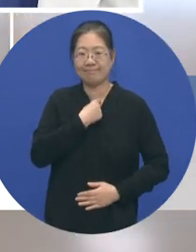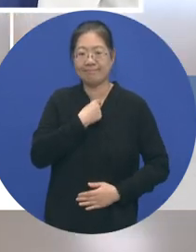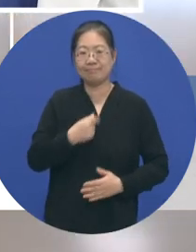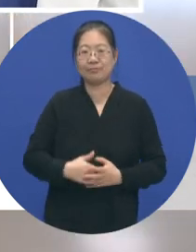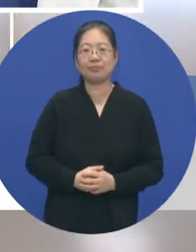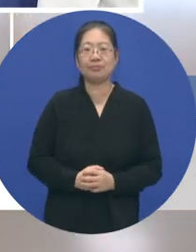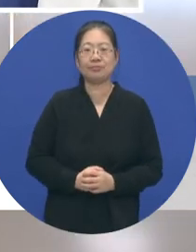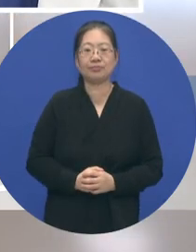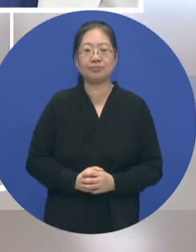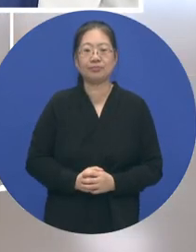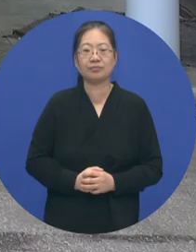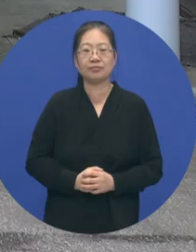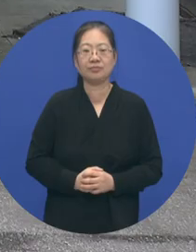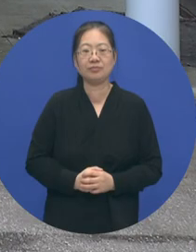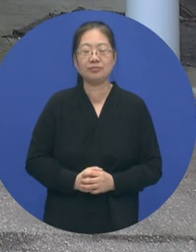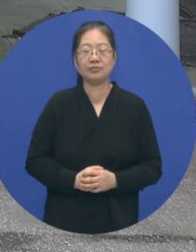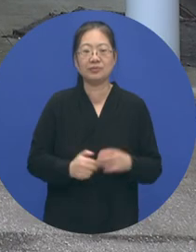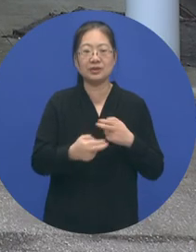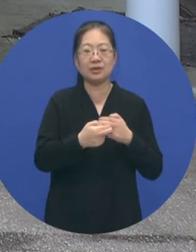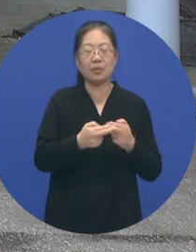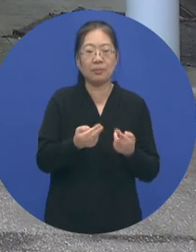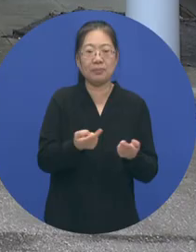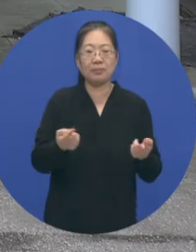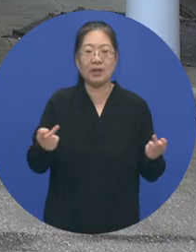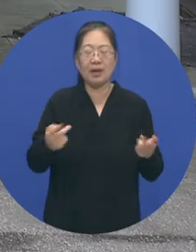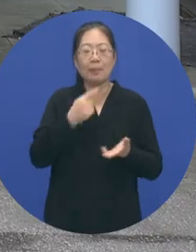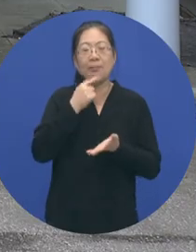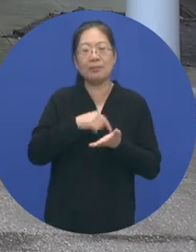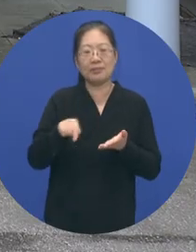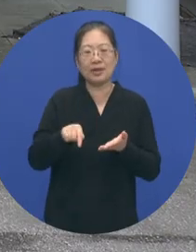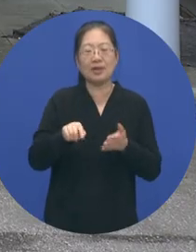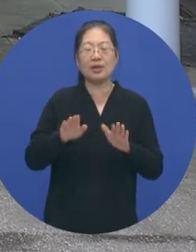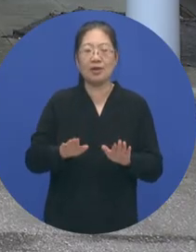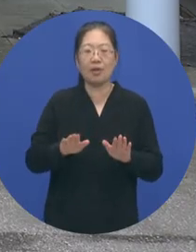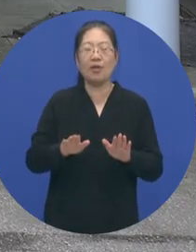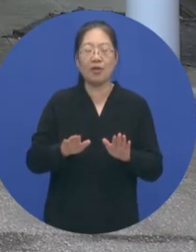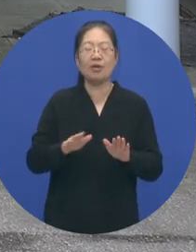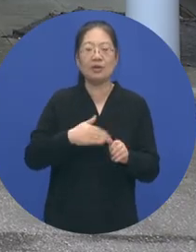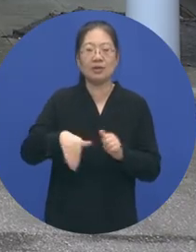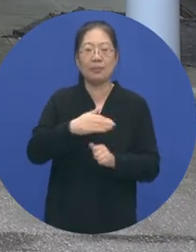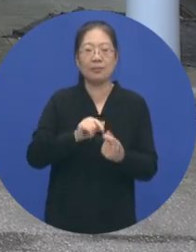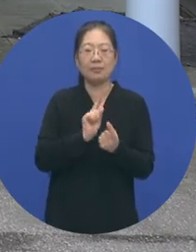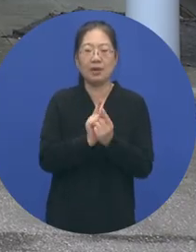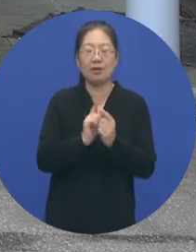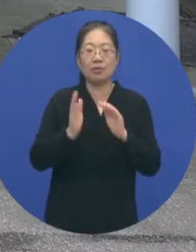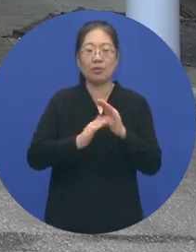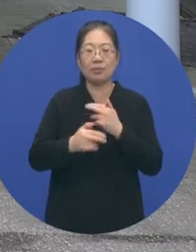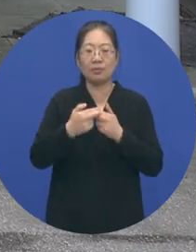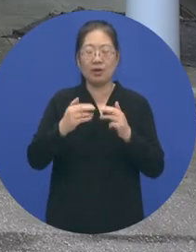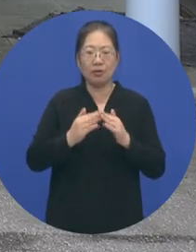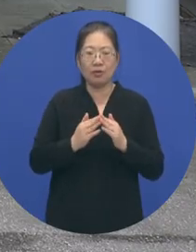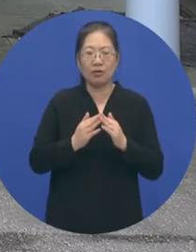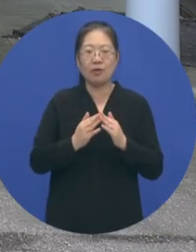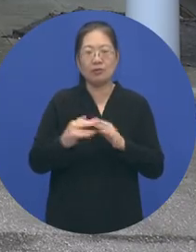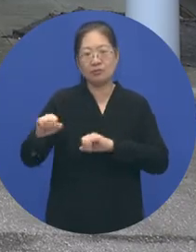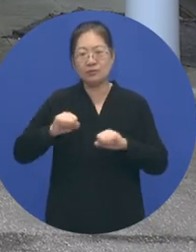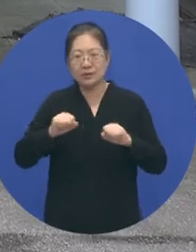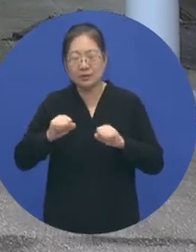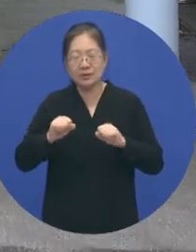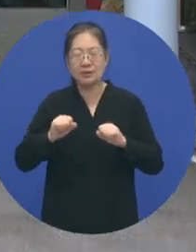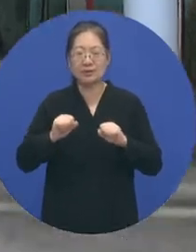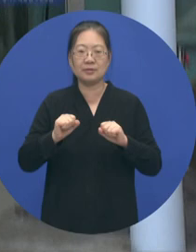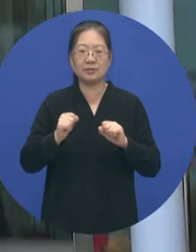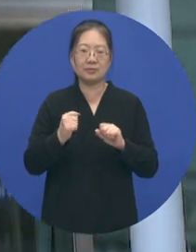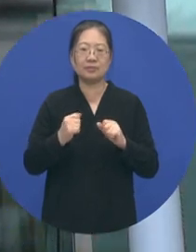최고의 바람입니다. 의료 공백에 대한 우려가 현실화되고 있습니다. 이에 따라 경기도 내 공공병원의 움직임도 빨라지고